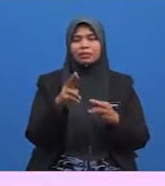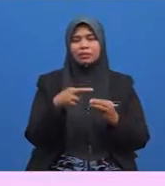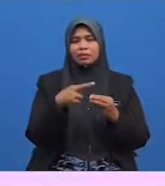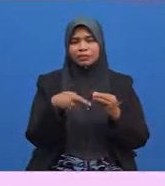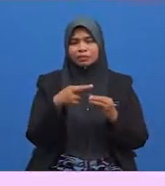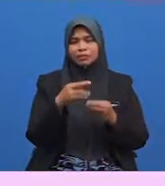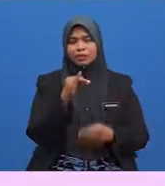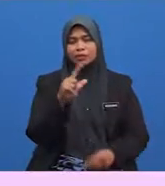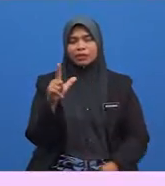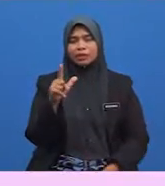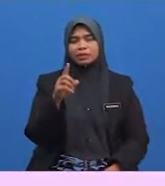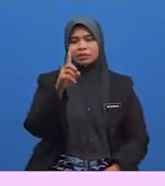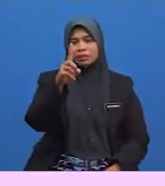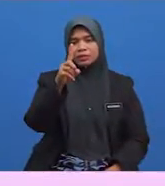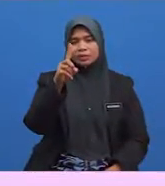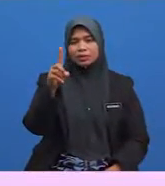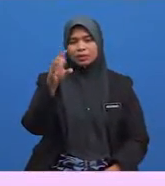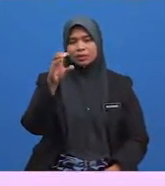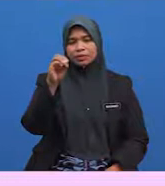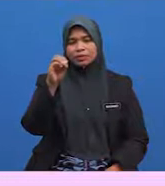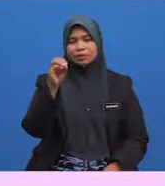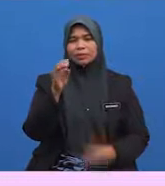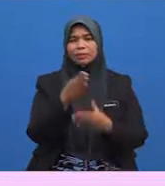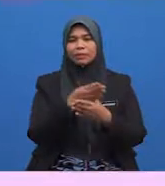diameter akan menghasilkan nilai